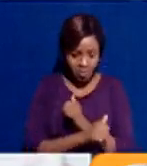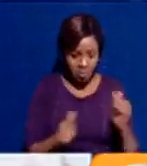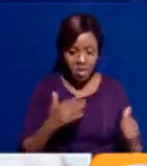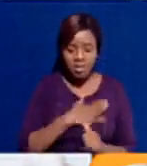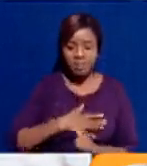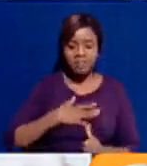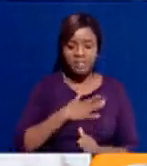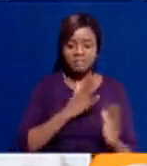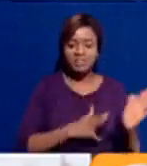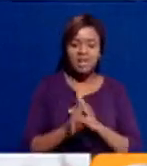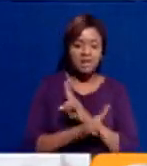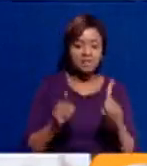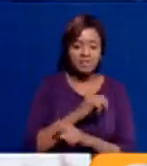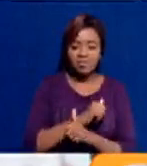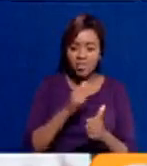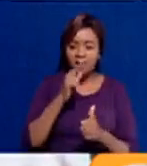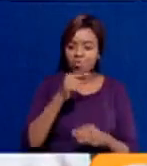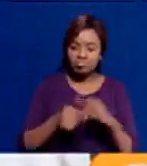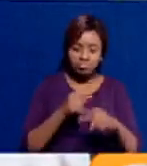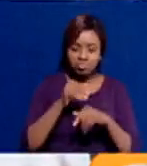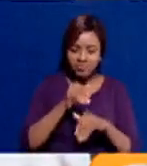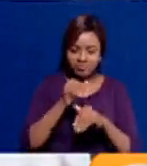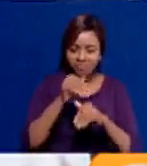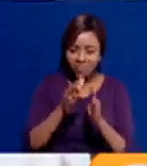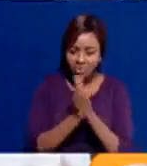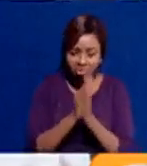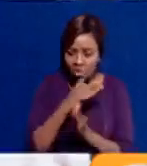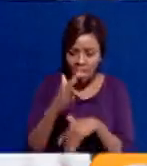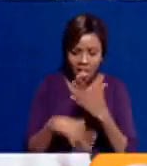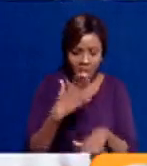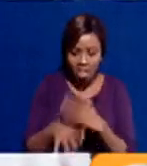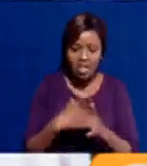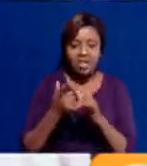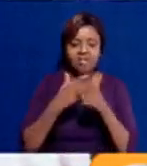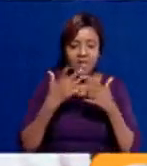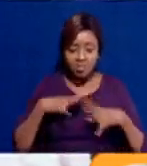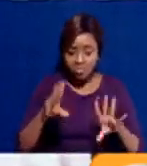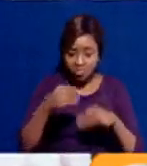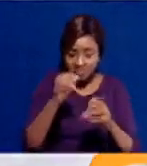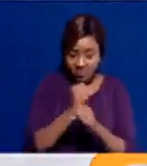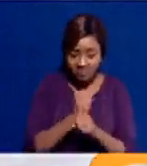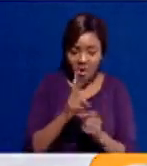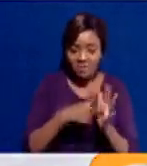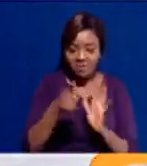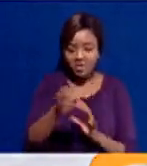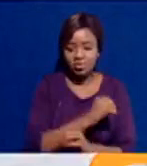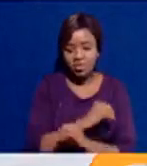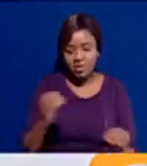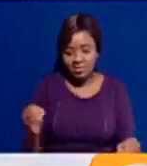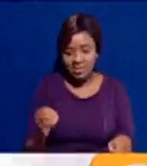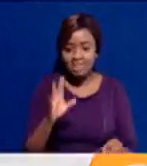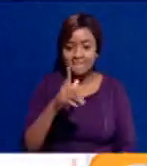mwenyewe, uifuatilie vile unafuatilia wewe mwenyewe, ndio wafanyikazi wale umepea kazi wasikuangushe. Sisi